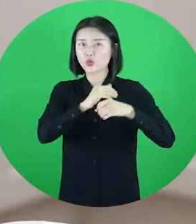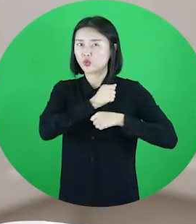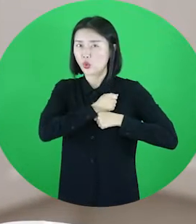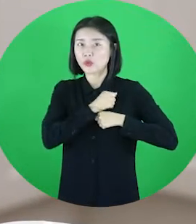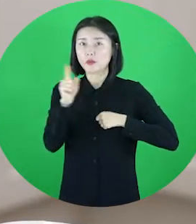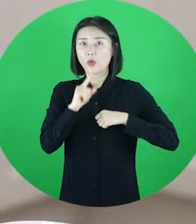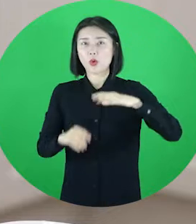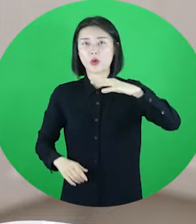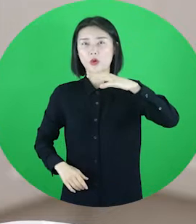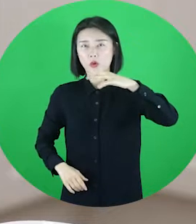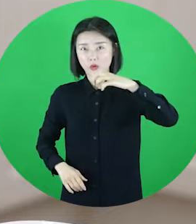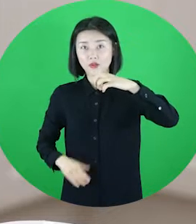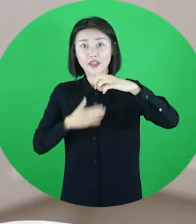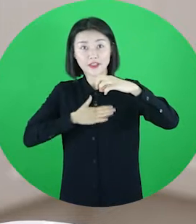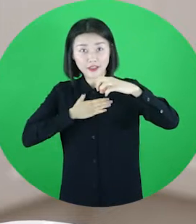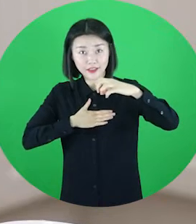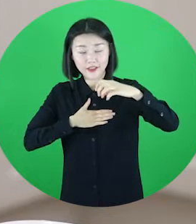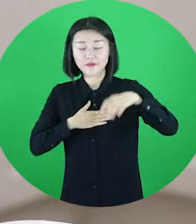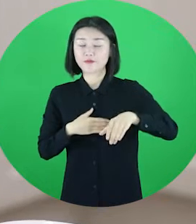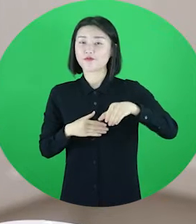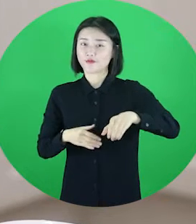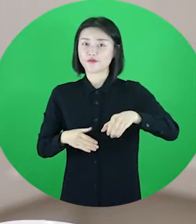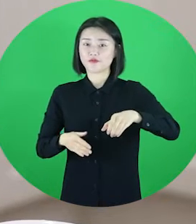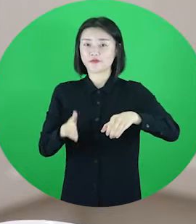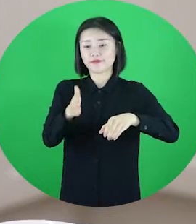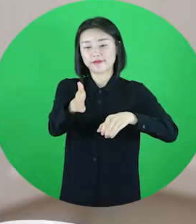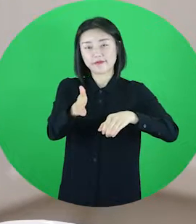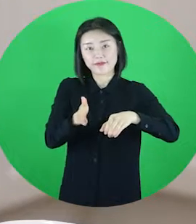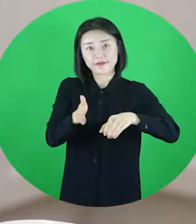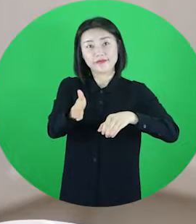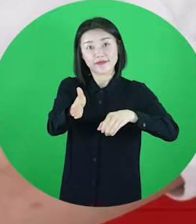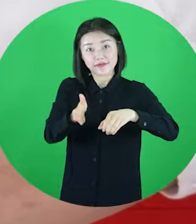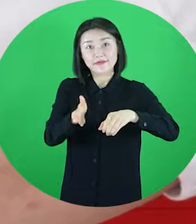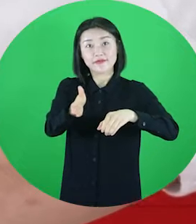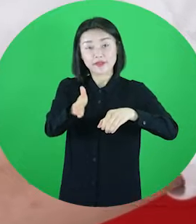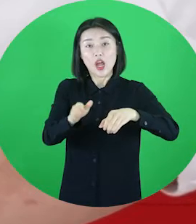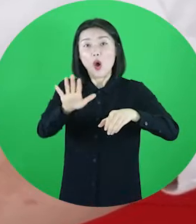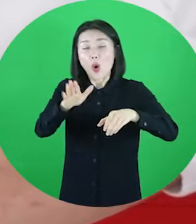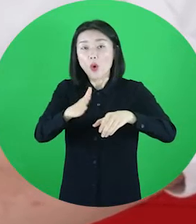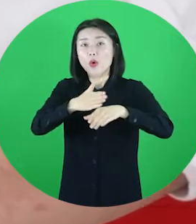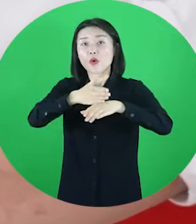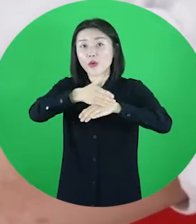이렇게 오므려 주세요. 그렇죠. 그래서 끝부분을 조금 잘라주고